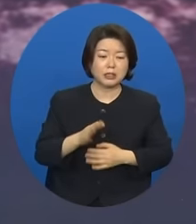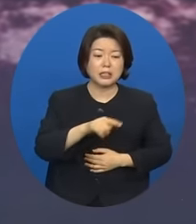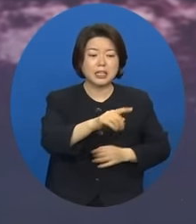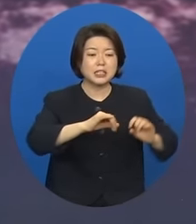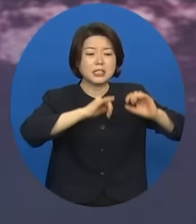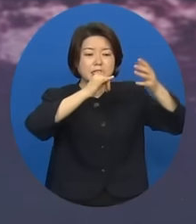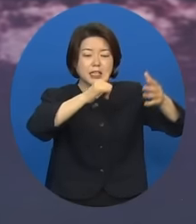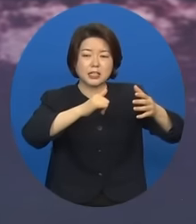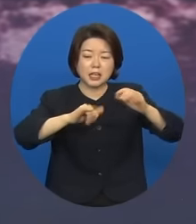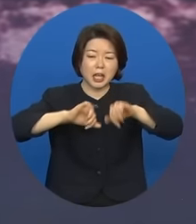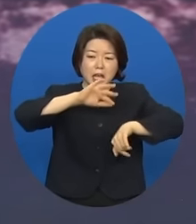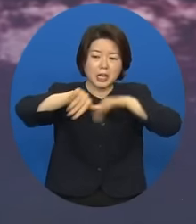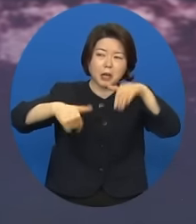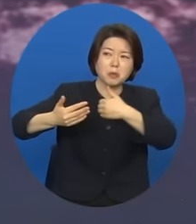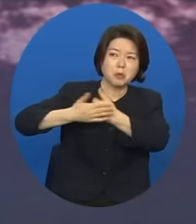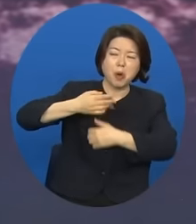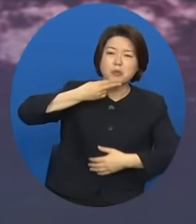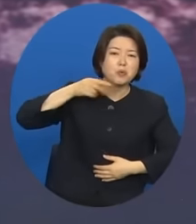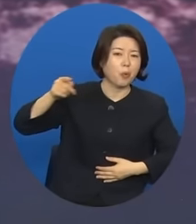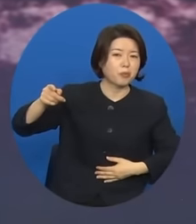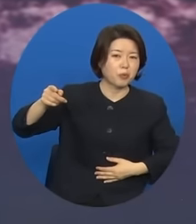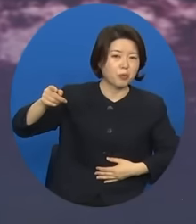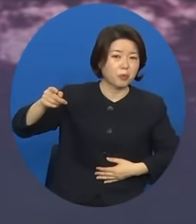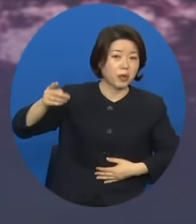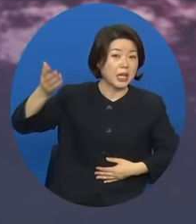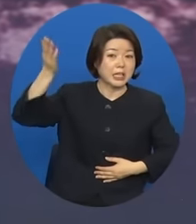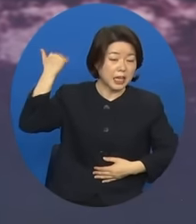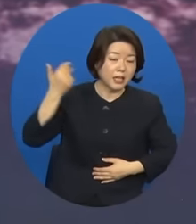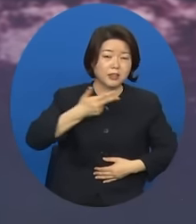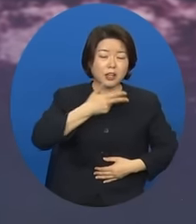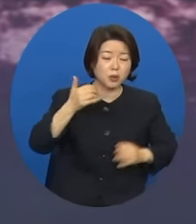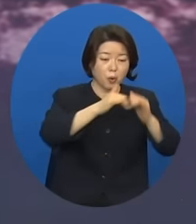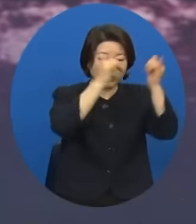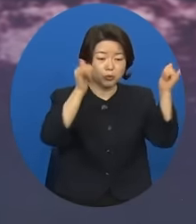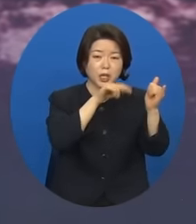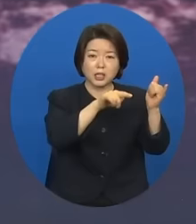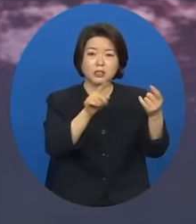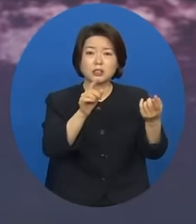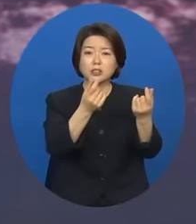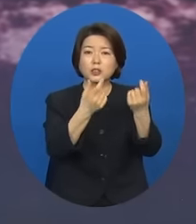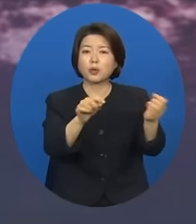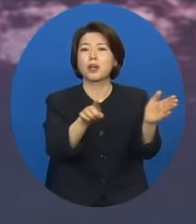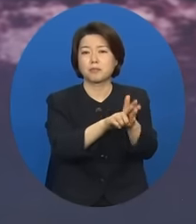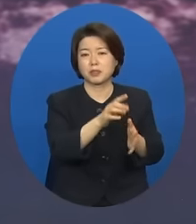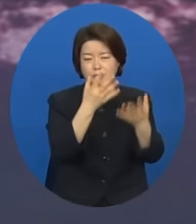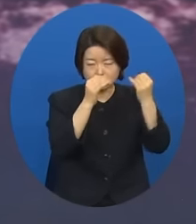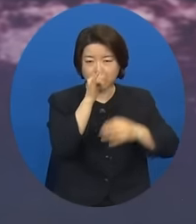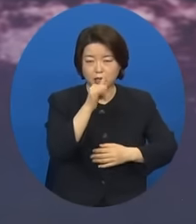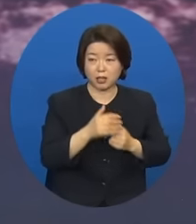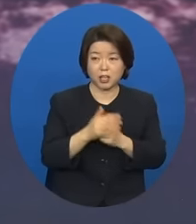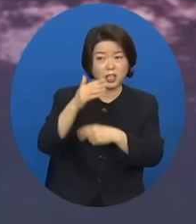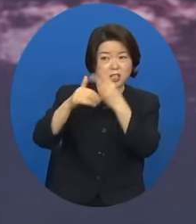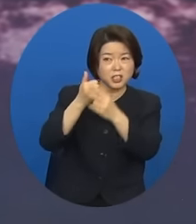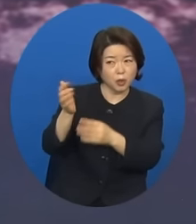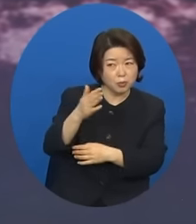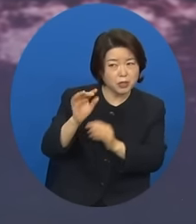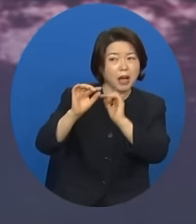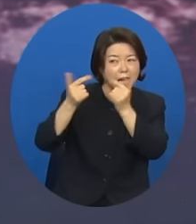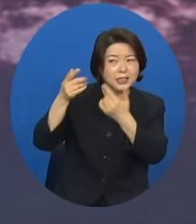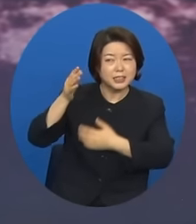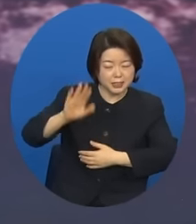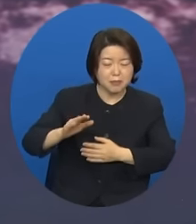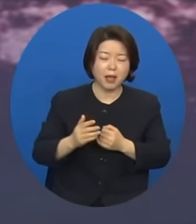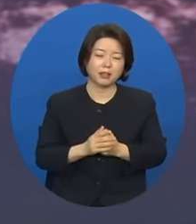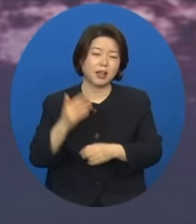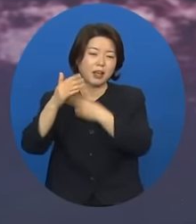않는다는 겁니다 이것이 그 당시 영국사의 팽배했습니다 신이 없다라고 할 수 없겠지만 신은 우리의